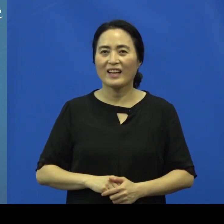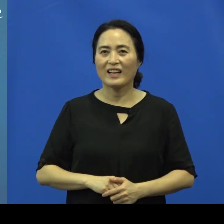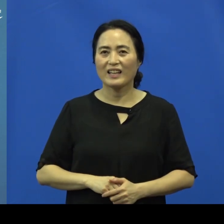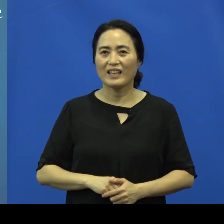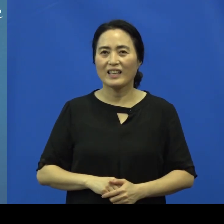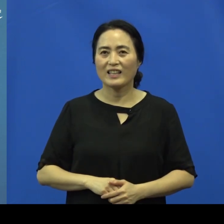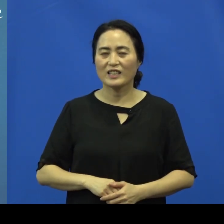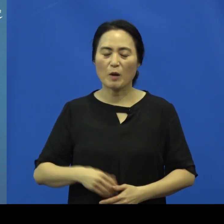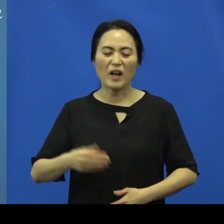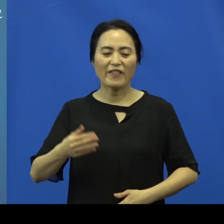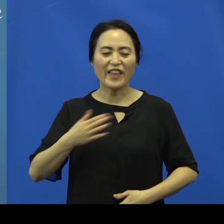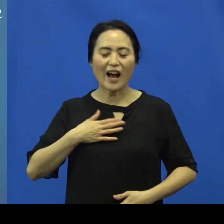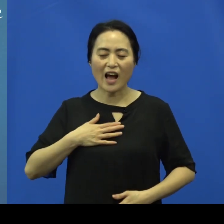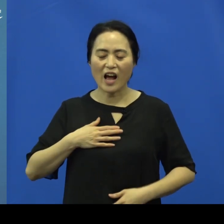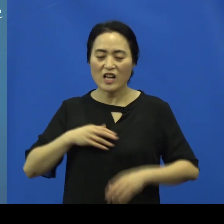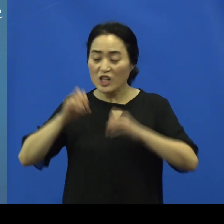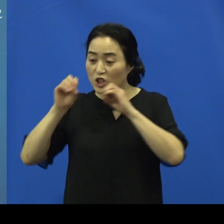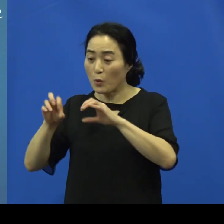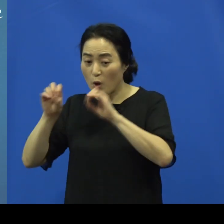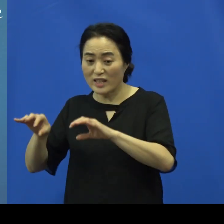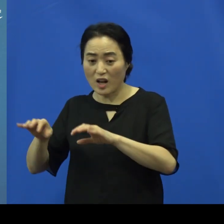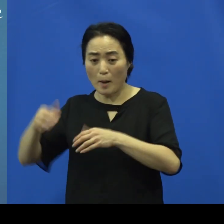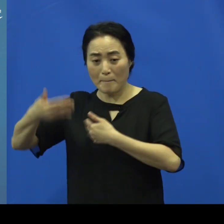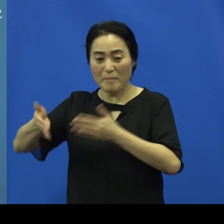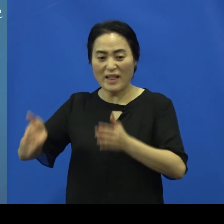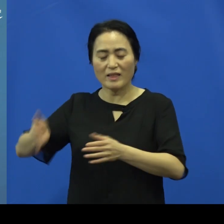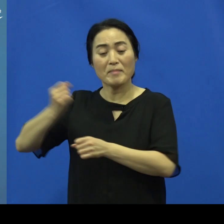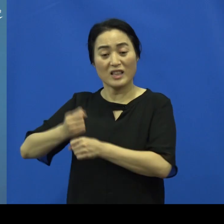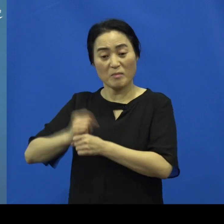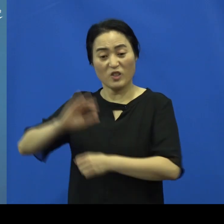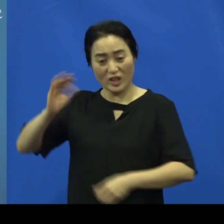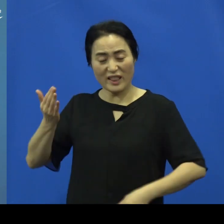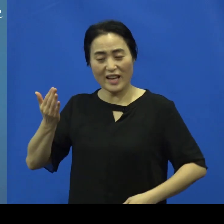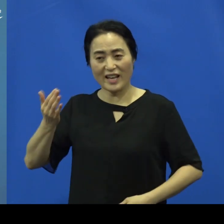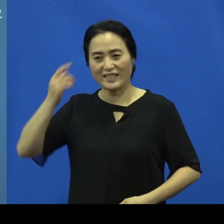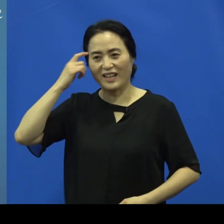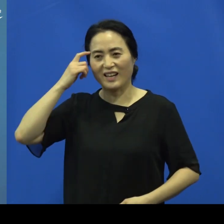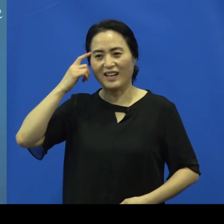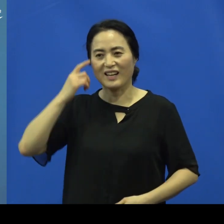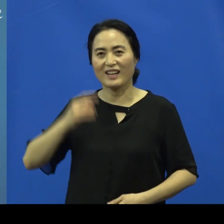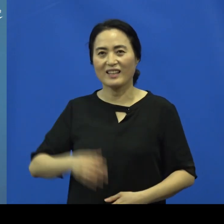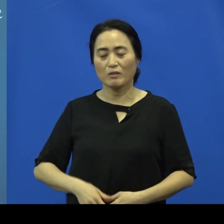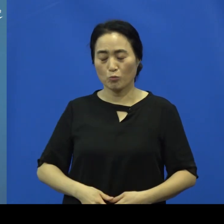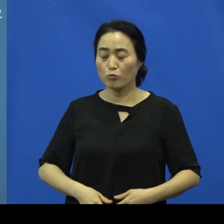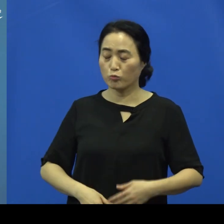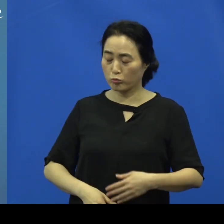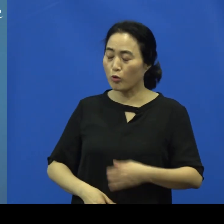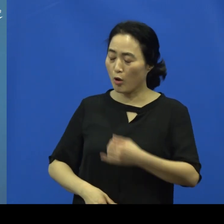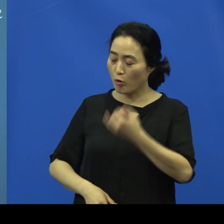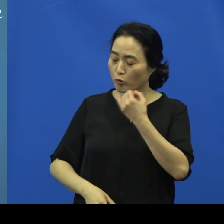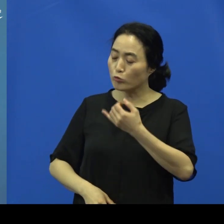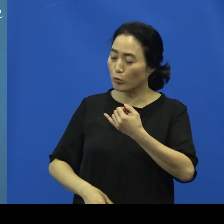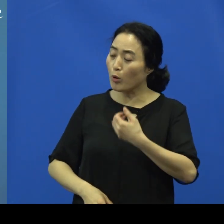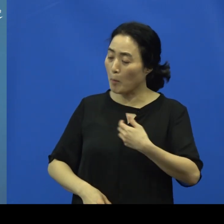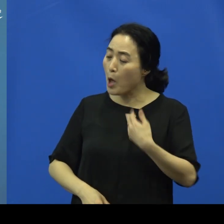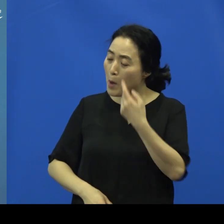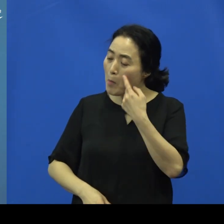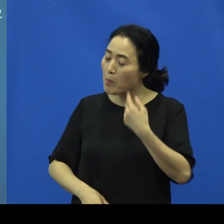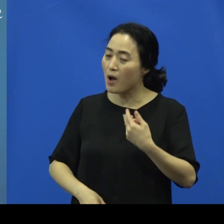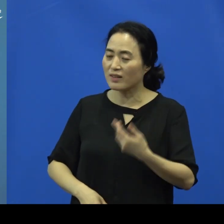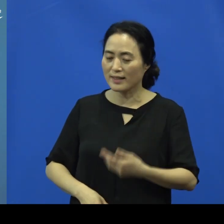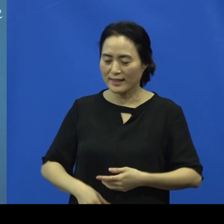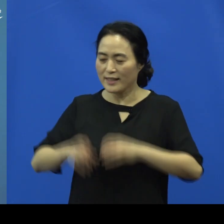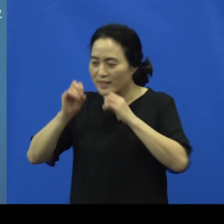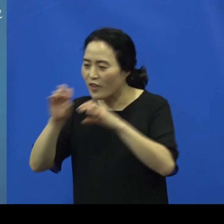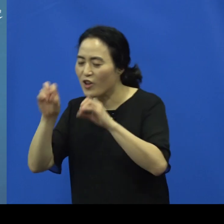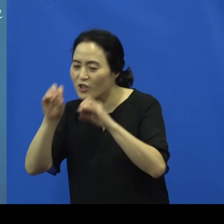그러면 내가 전도해가지고 반을 하나 만들면 되겠느냐. 그래라 그랬더니 전도를 해요. 자기가 반을